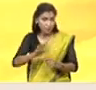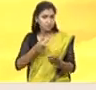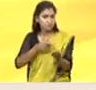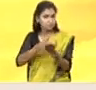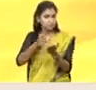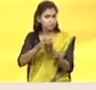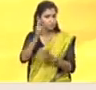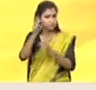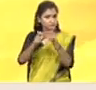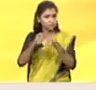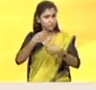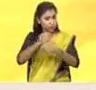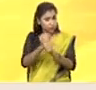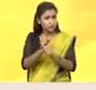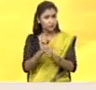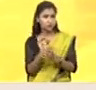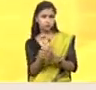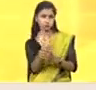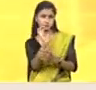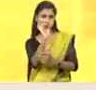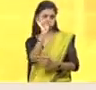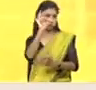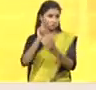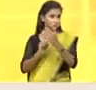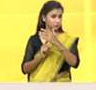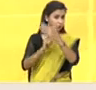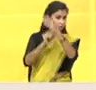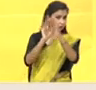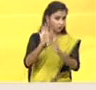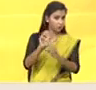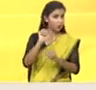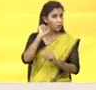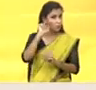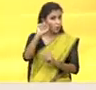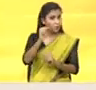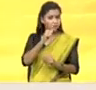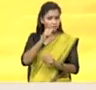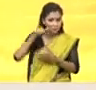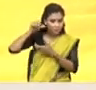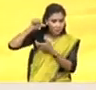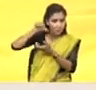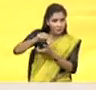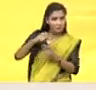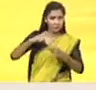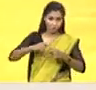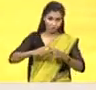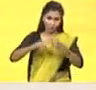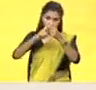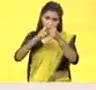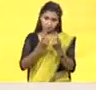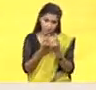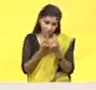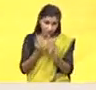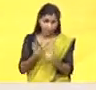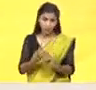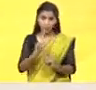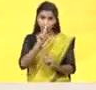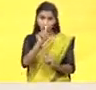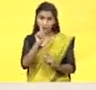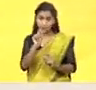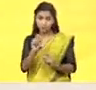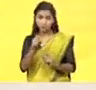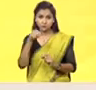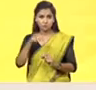लिए, जो अंतरिक्ष से उनके पॉन्ड्स के पानी की क्वालिटी मेजर कर सकता है 1/10 ऑफ द